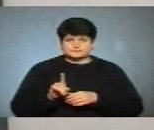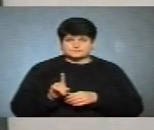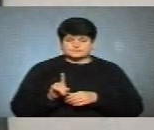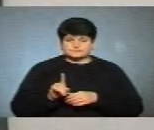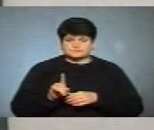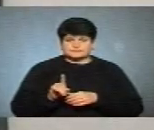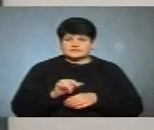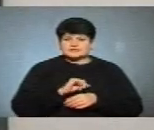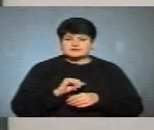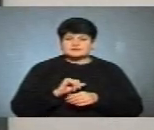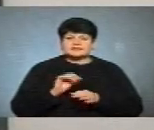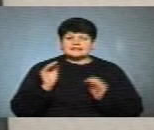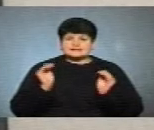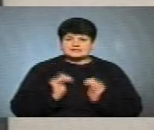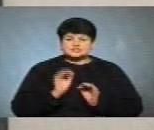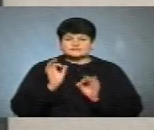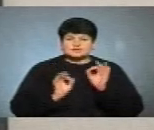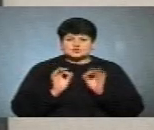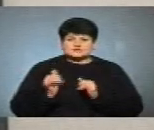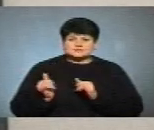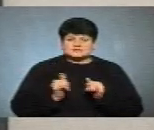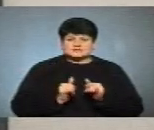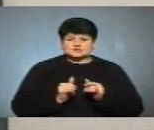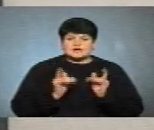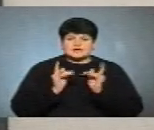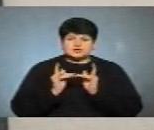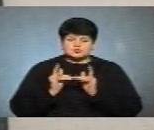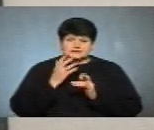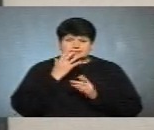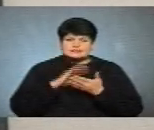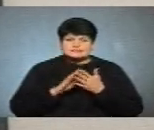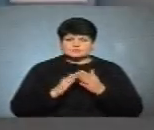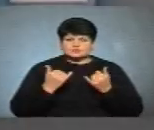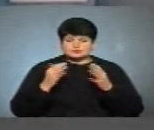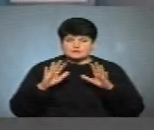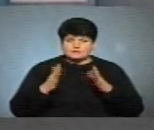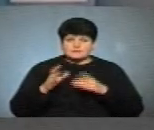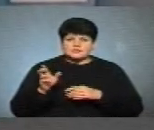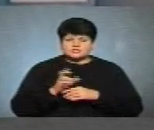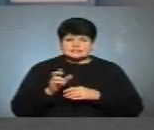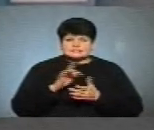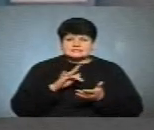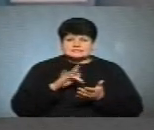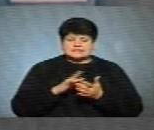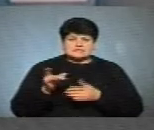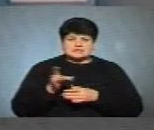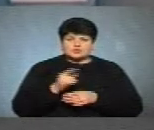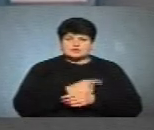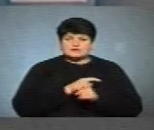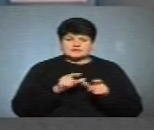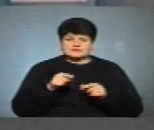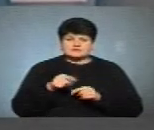який найнижчий відсоток забезпечення ліжок киснем станом на даний момент. Це в Бережанській центральній районній лікарні,